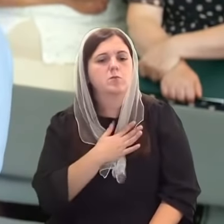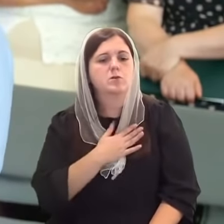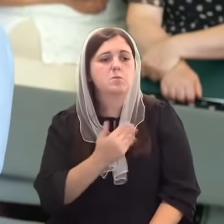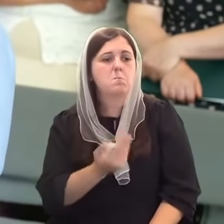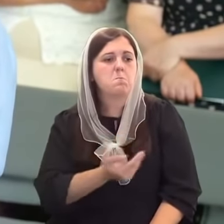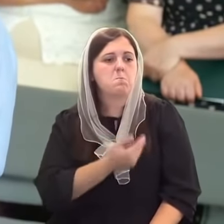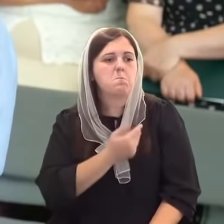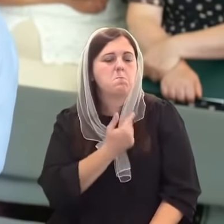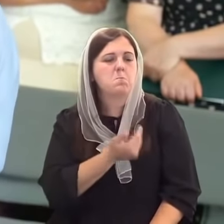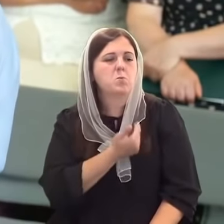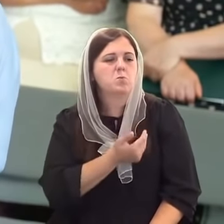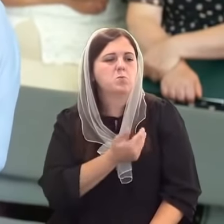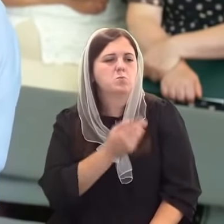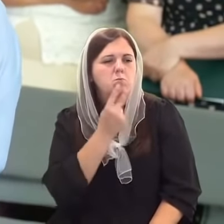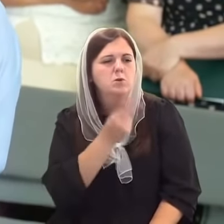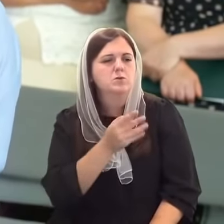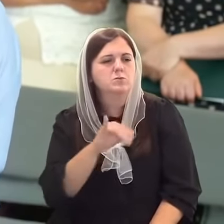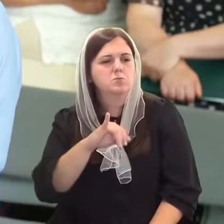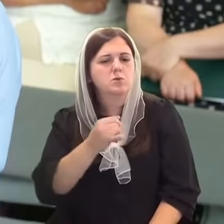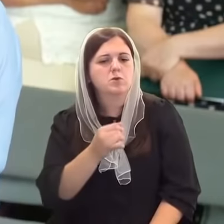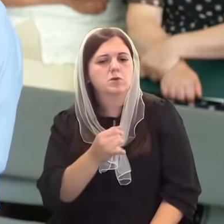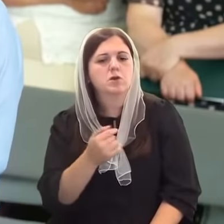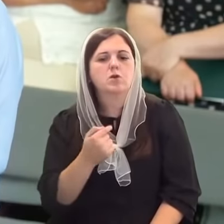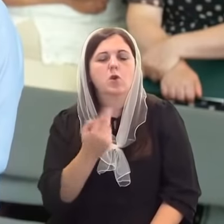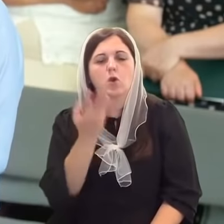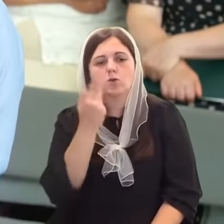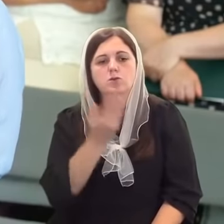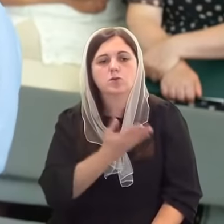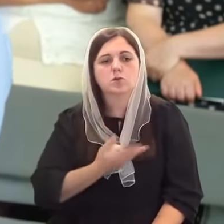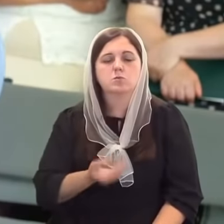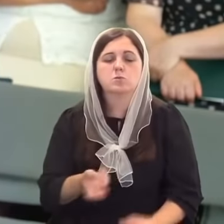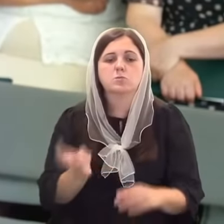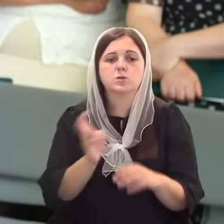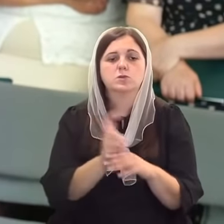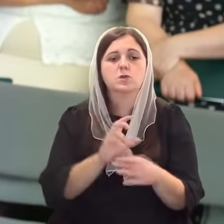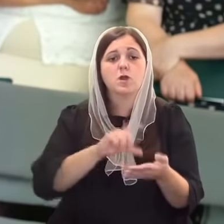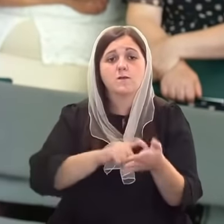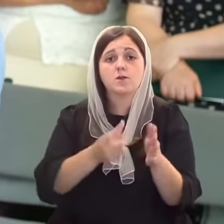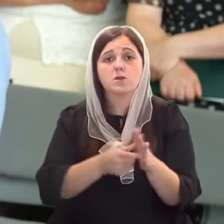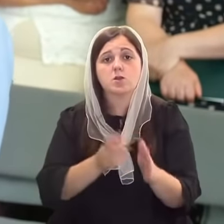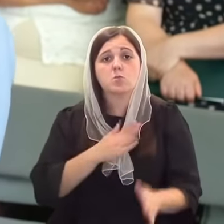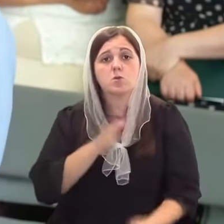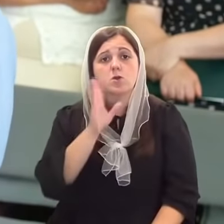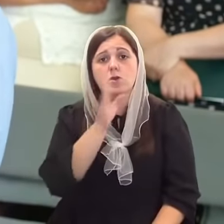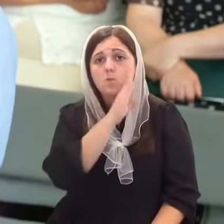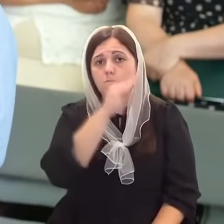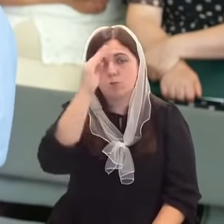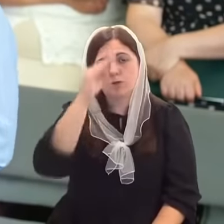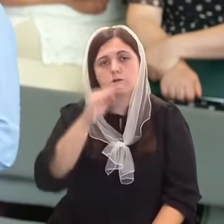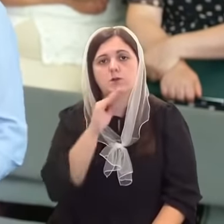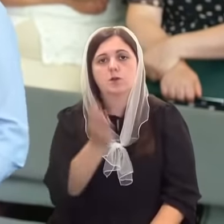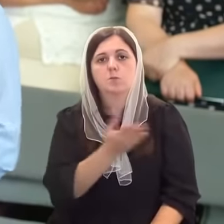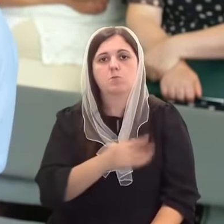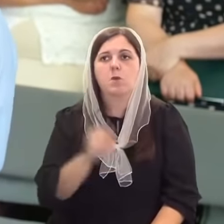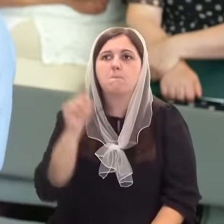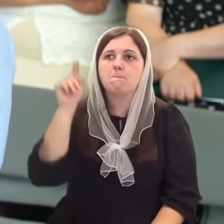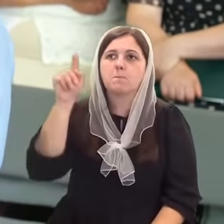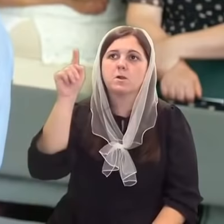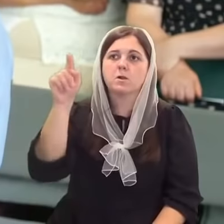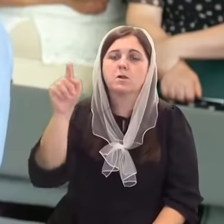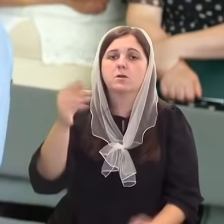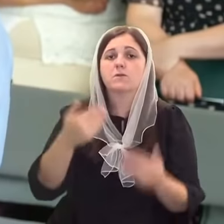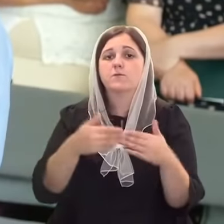ожидание. Когда мы поднялись на этаж, где была квартира моих родителей, мы позвонили, нам никто не